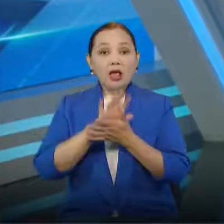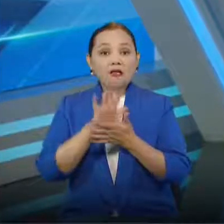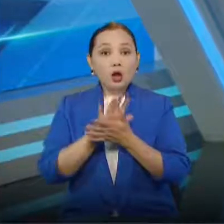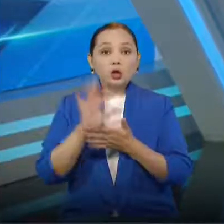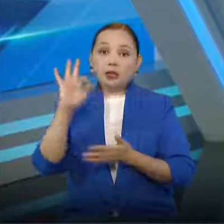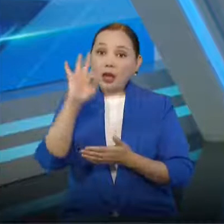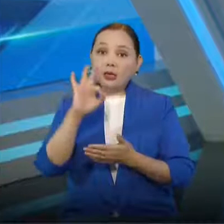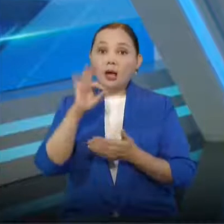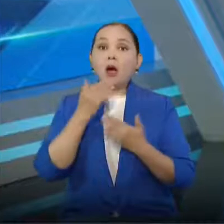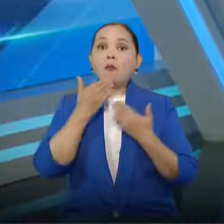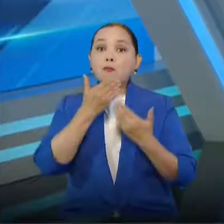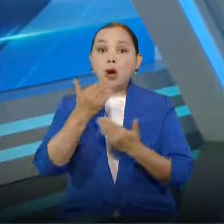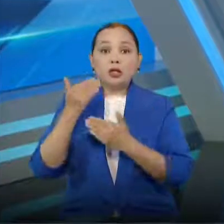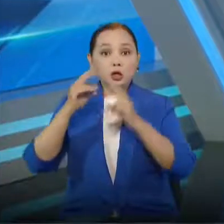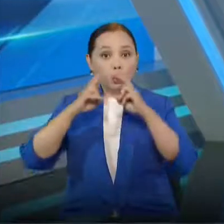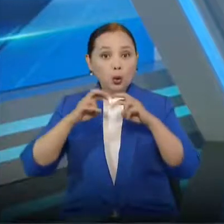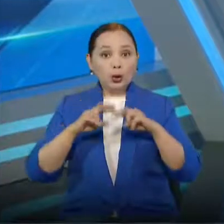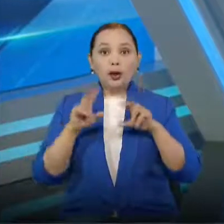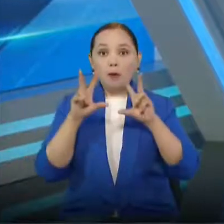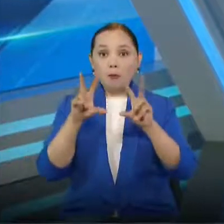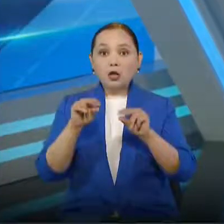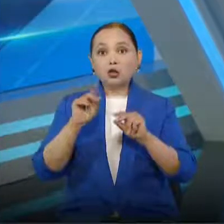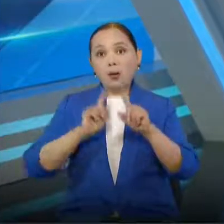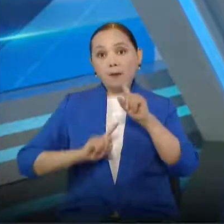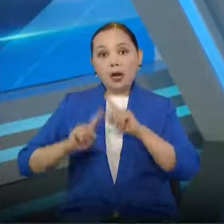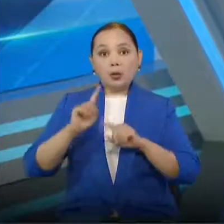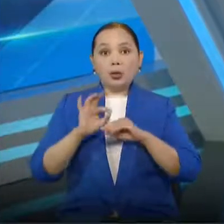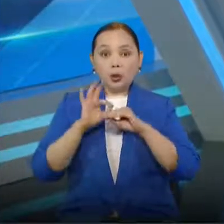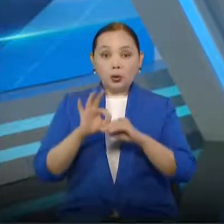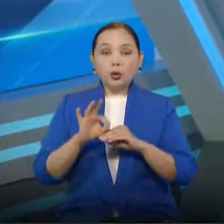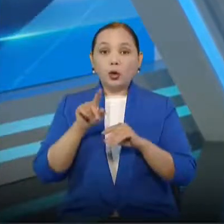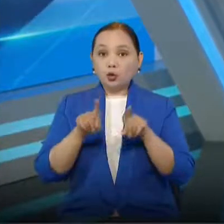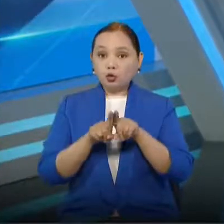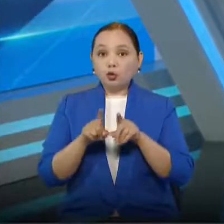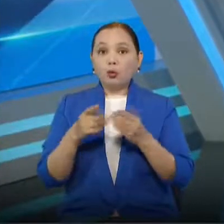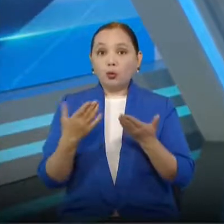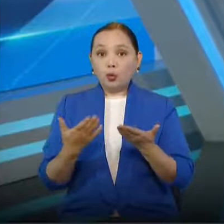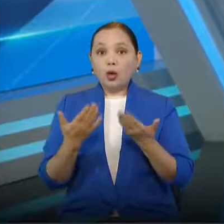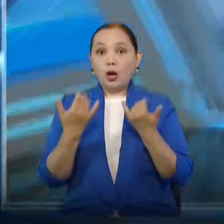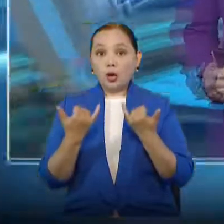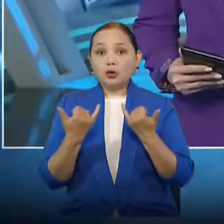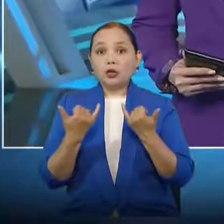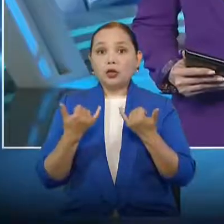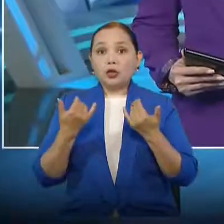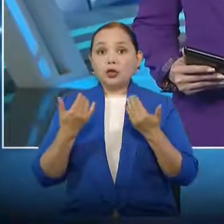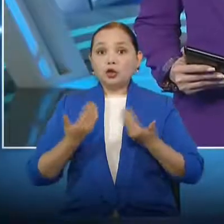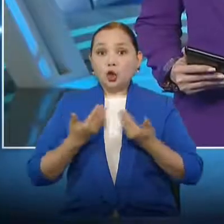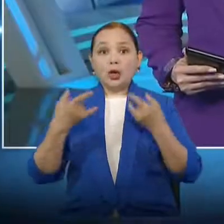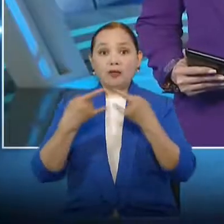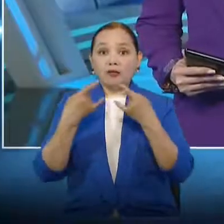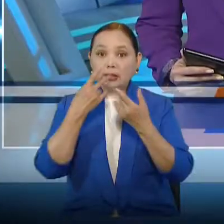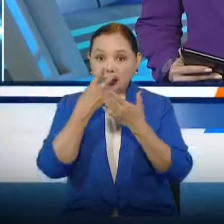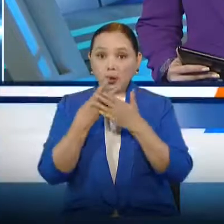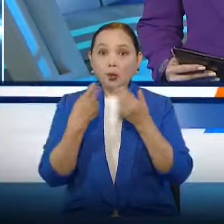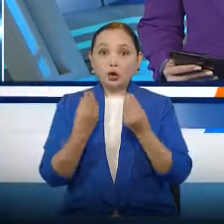ifloslanishi monitoring natijalariga boshlangan matbuot anjumani o'tkazilmoqda. Ushbu matbuot anjumani bilan qisman jonli efirda tanishishingiz